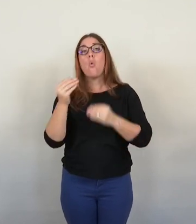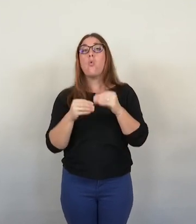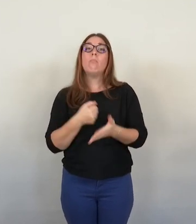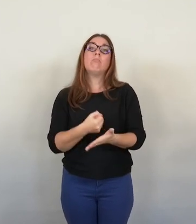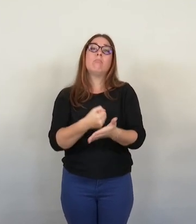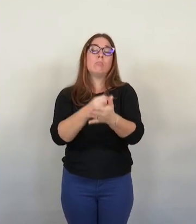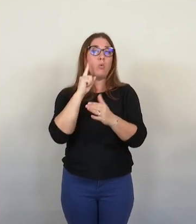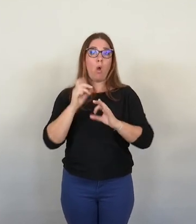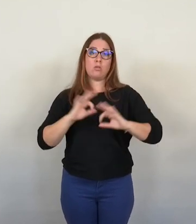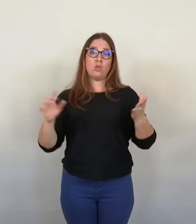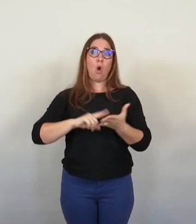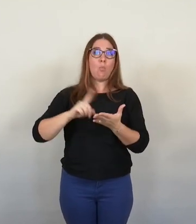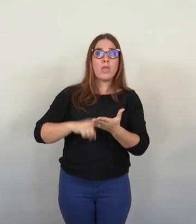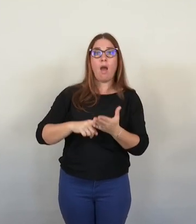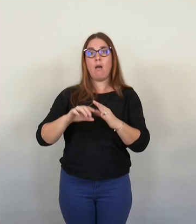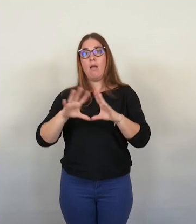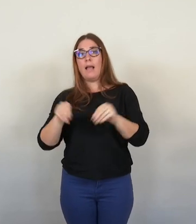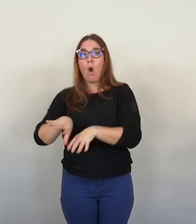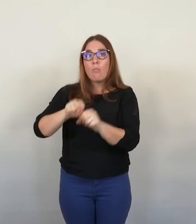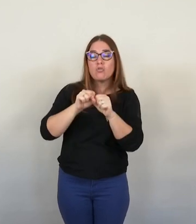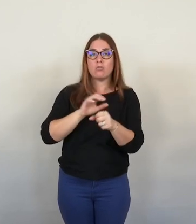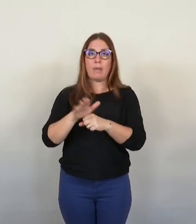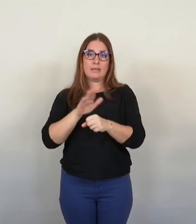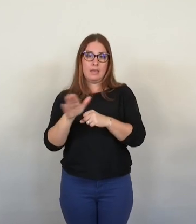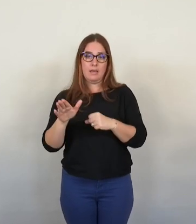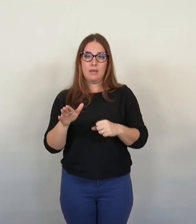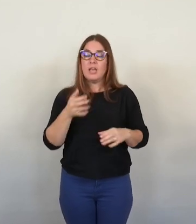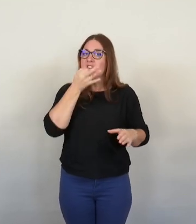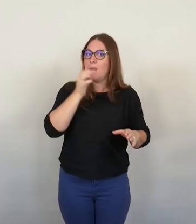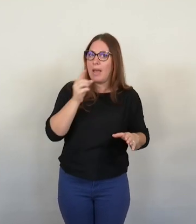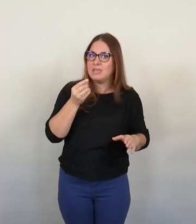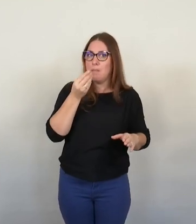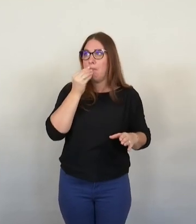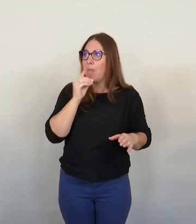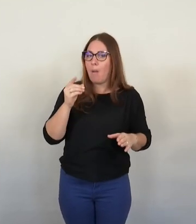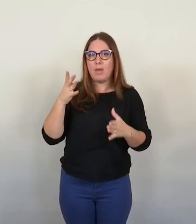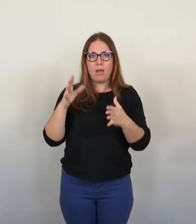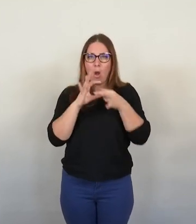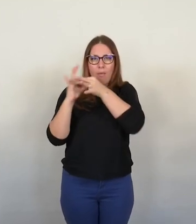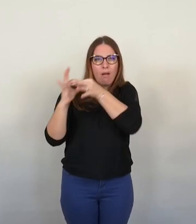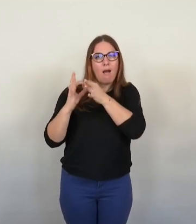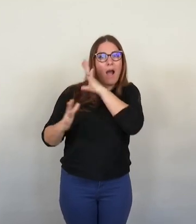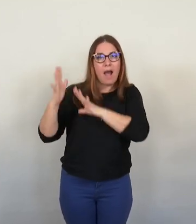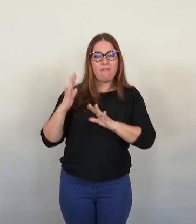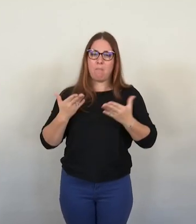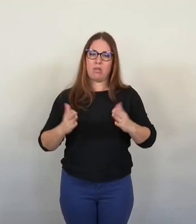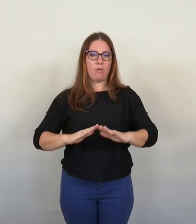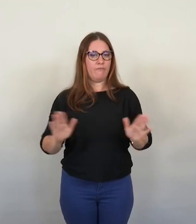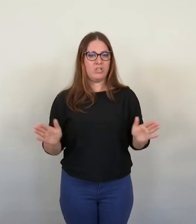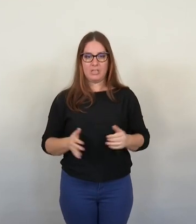moyen je dis pas que ça n'existe pas je dis simplement qu'elles ne sont pas étroitement liées comme c'était le cas